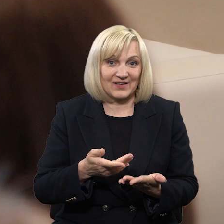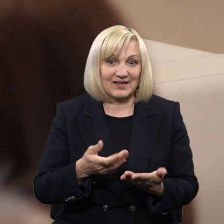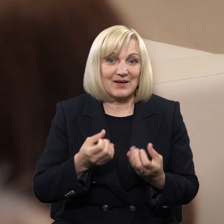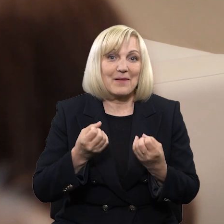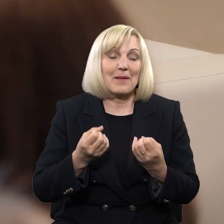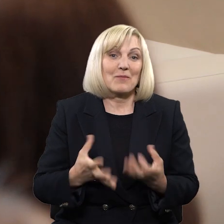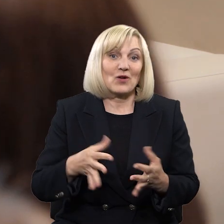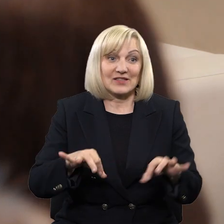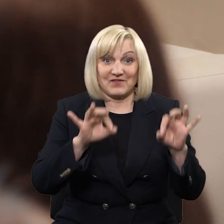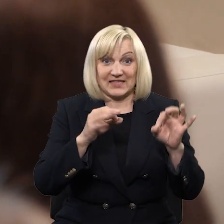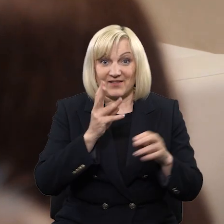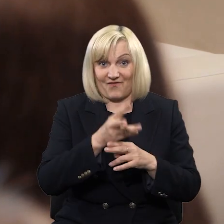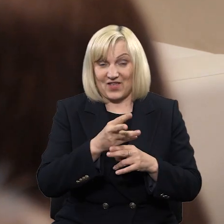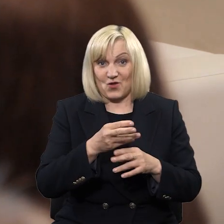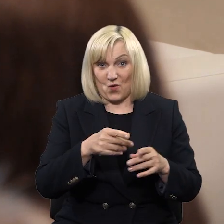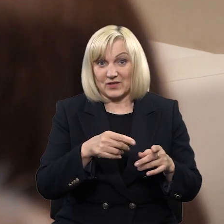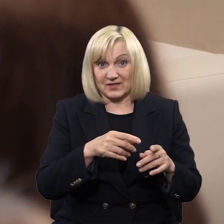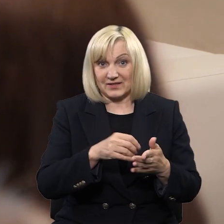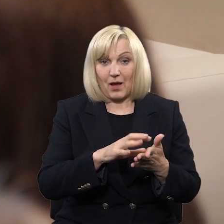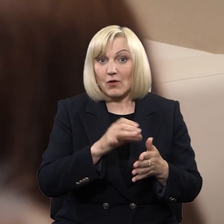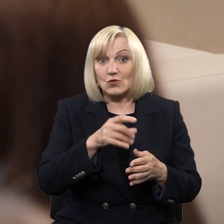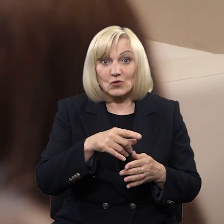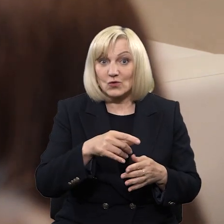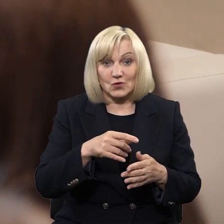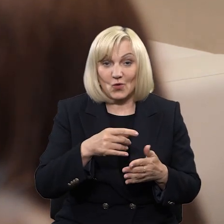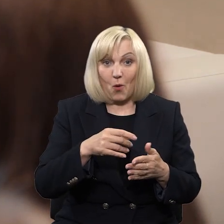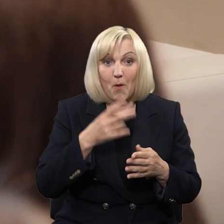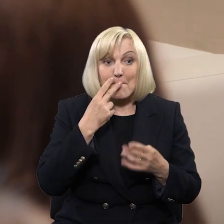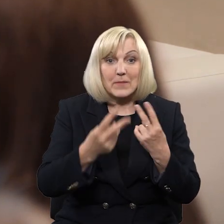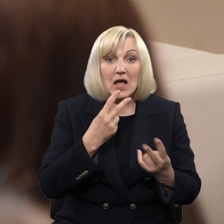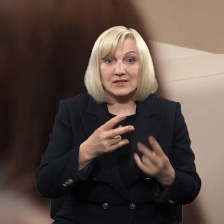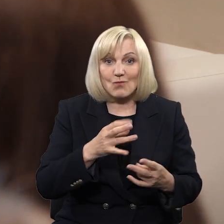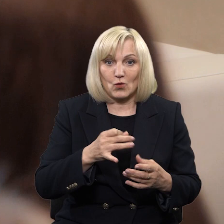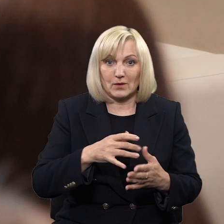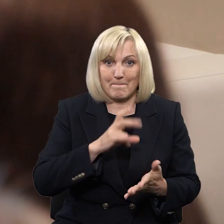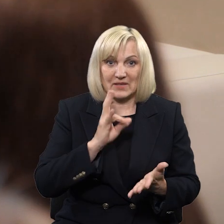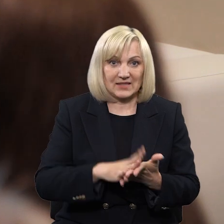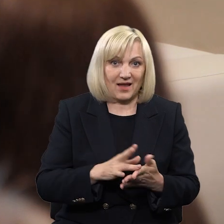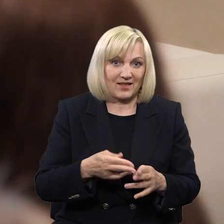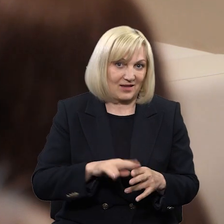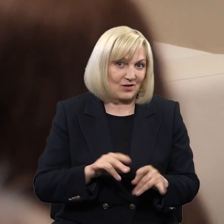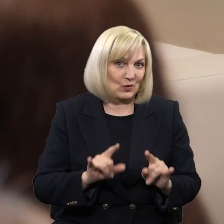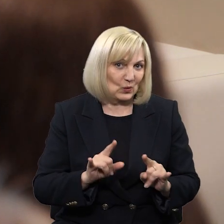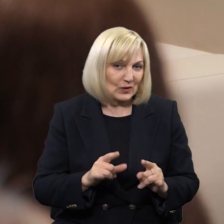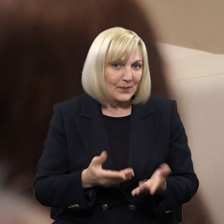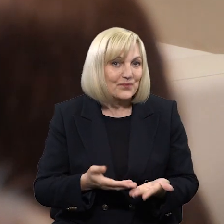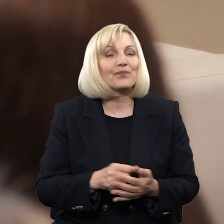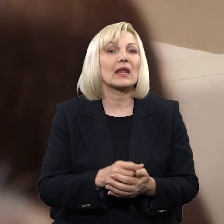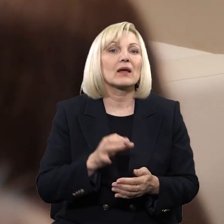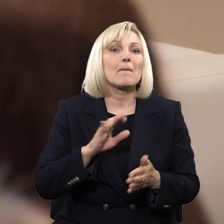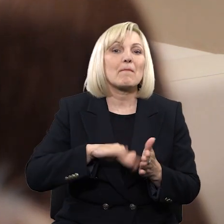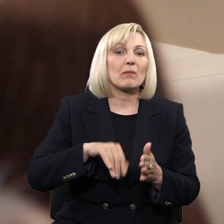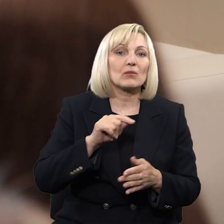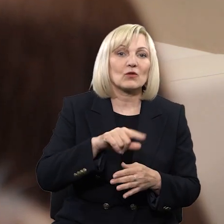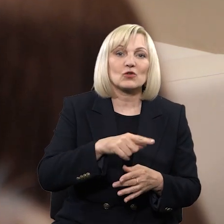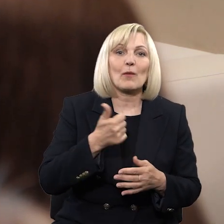эта экскурсия просто висит видеозаписях но при этом я просмотры растут постоянно это очень круто Потом помимо еще того